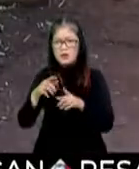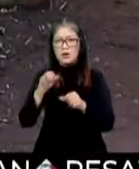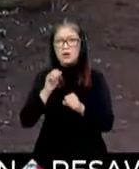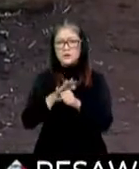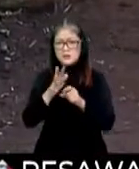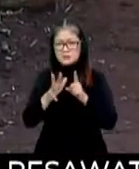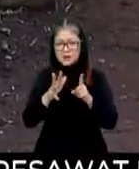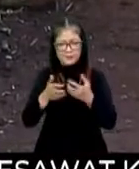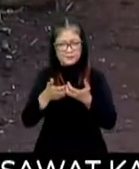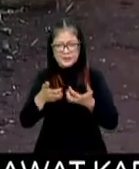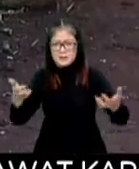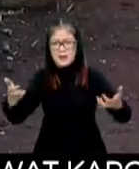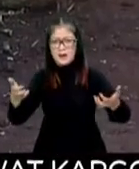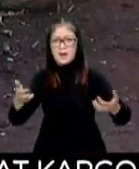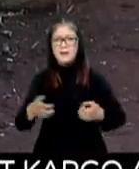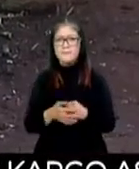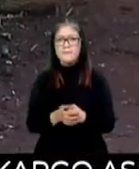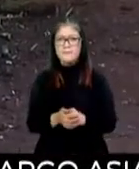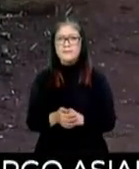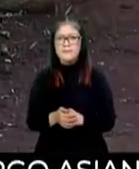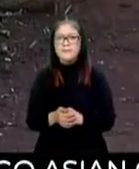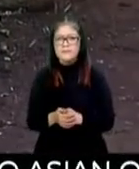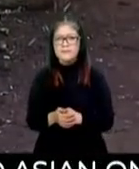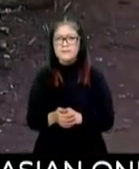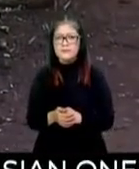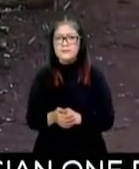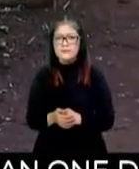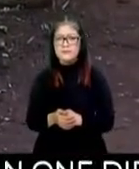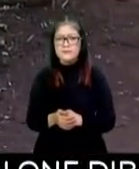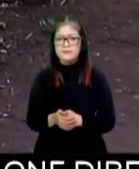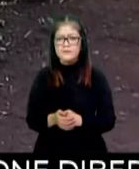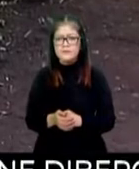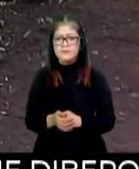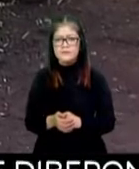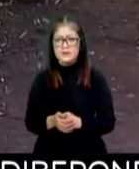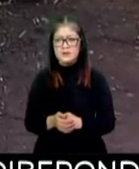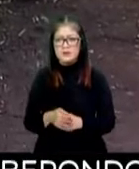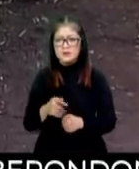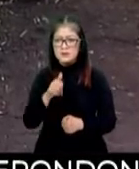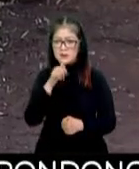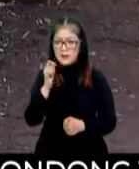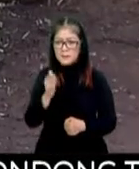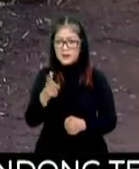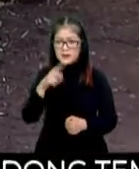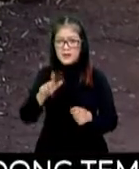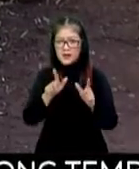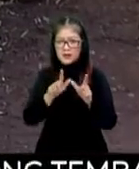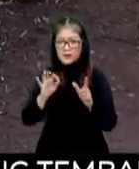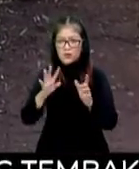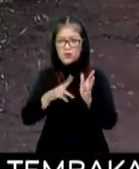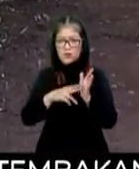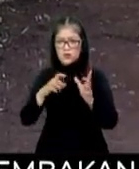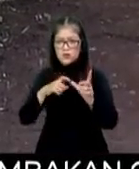COVID-19. Saya besan kuyu dari sekarang hari. Oh, beli satu awalnya ya? Beli kambing satu.